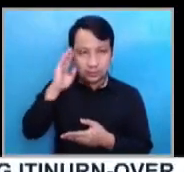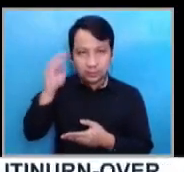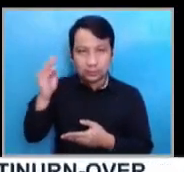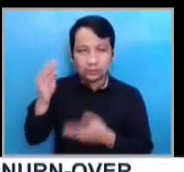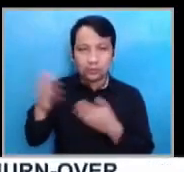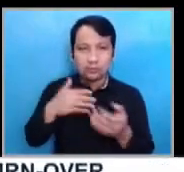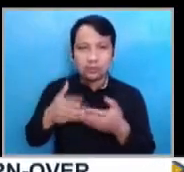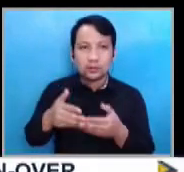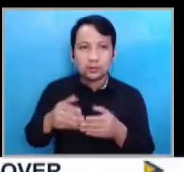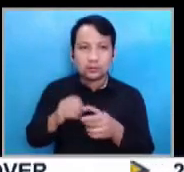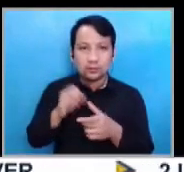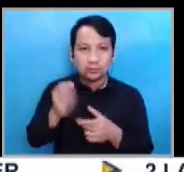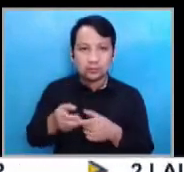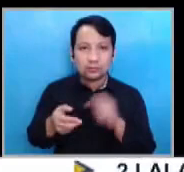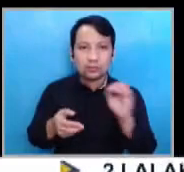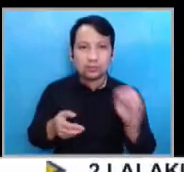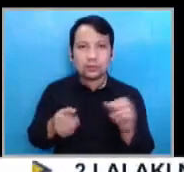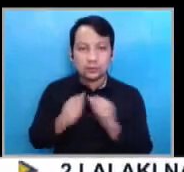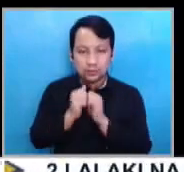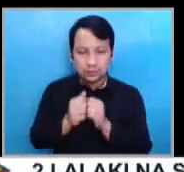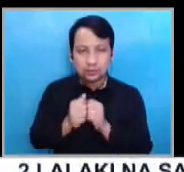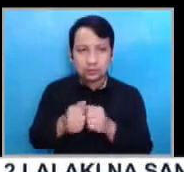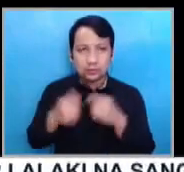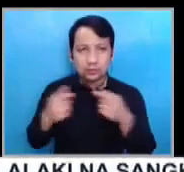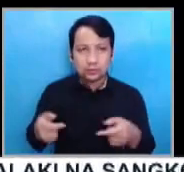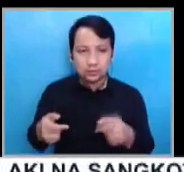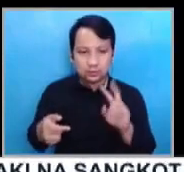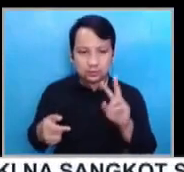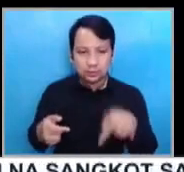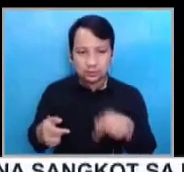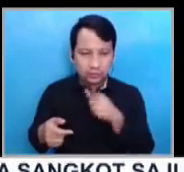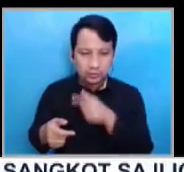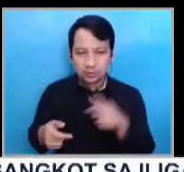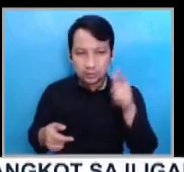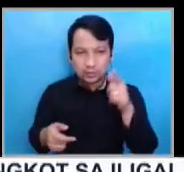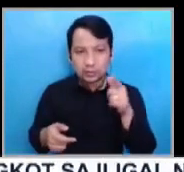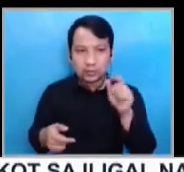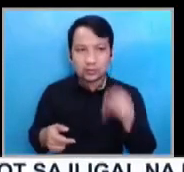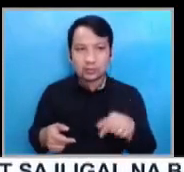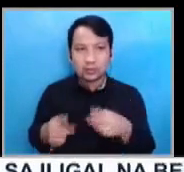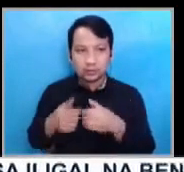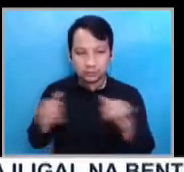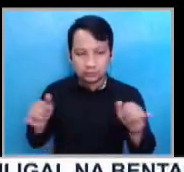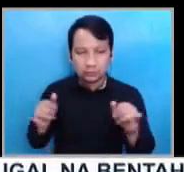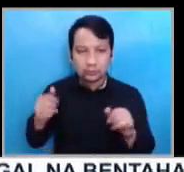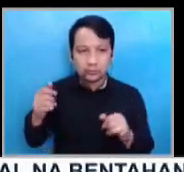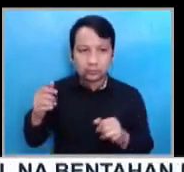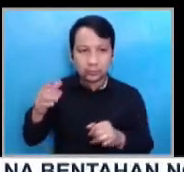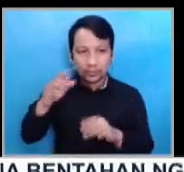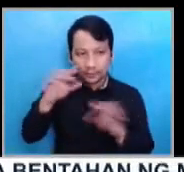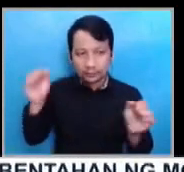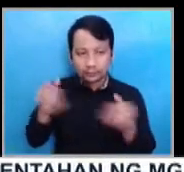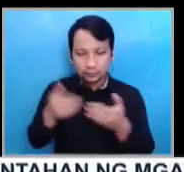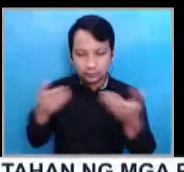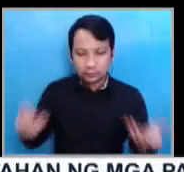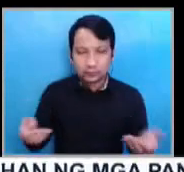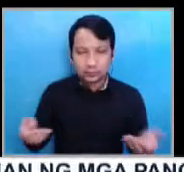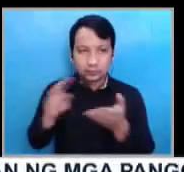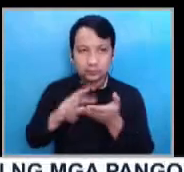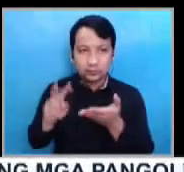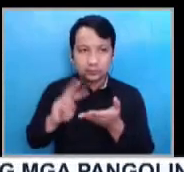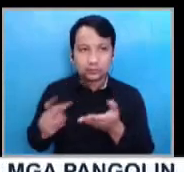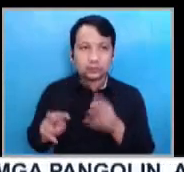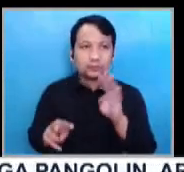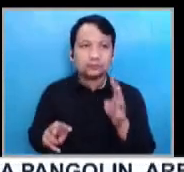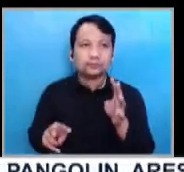o kaya ng kanyang katunggali na si Vice President Lenny Robredo na tumatakbo rin sa pagkapangulo. Sa hiwalay na survey,